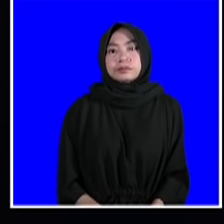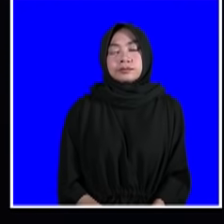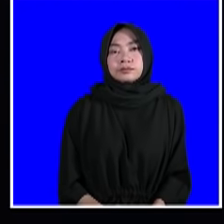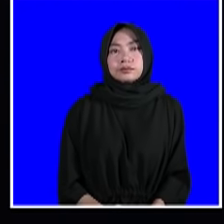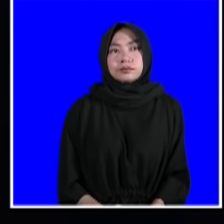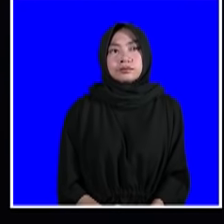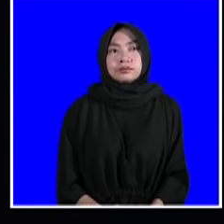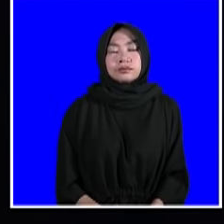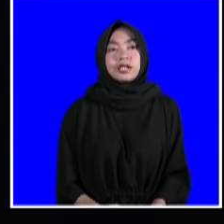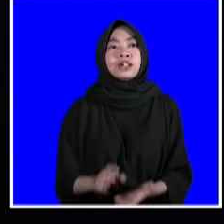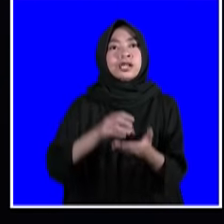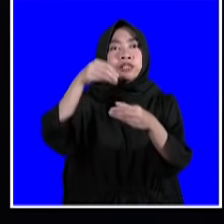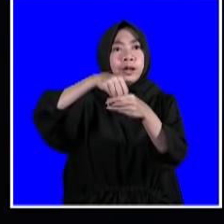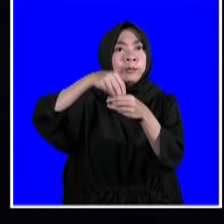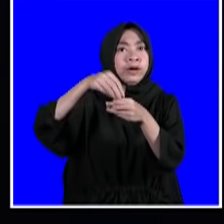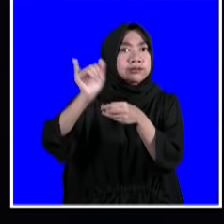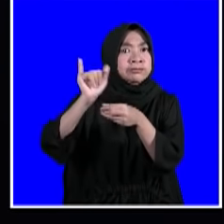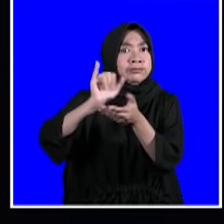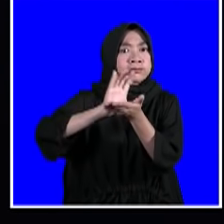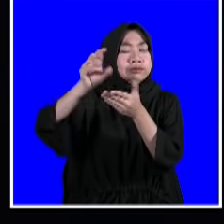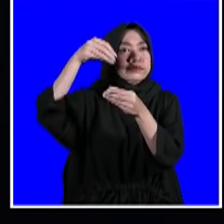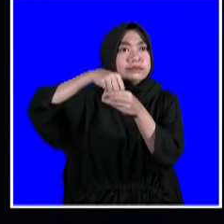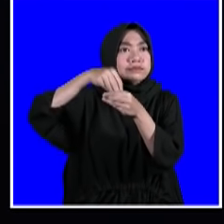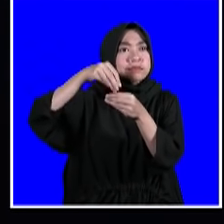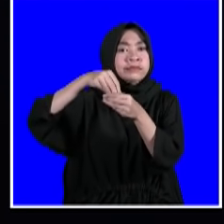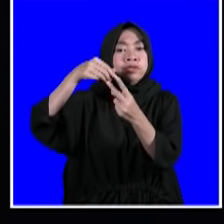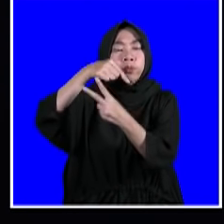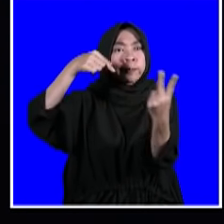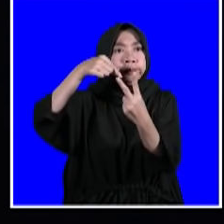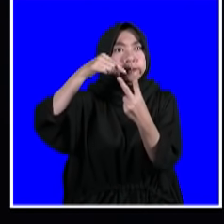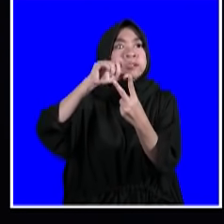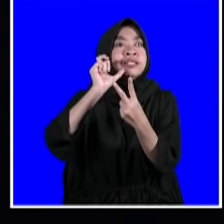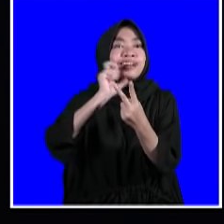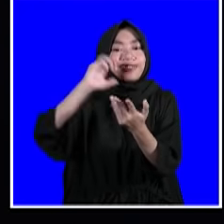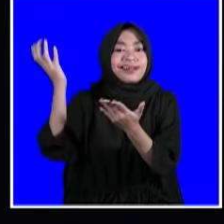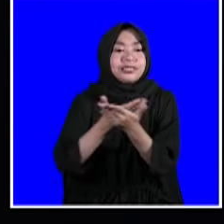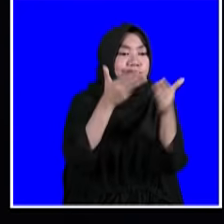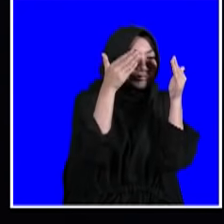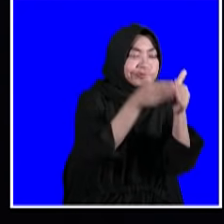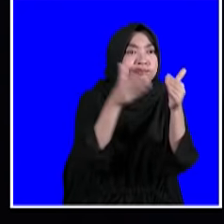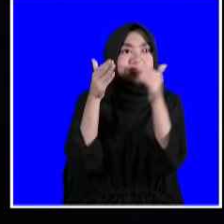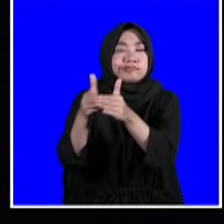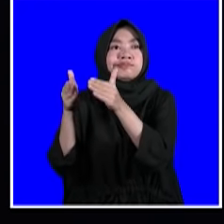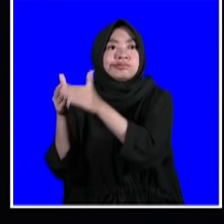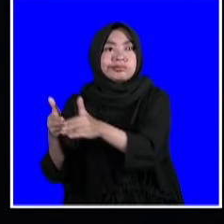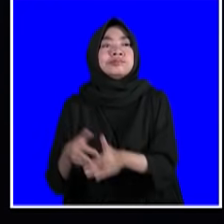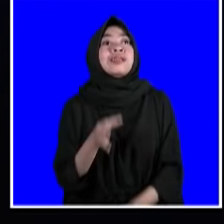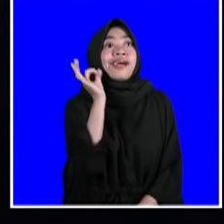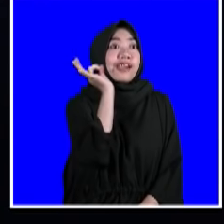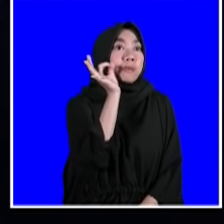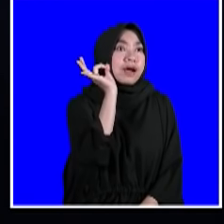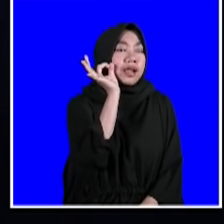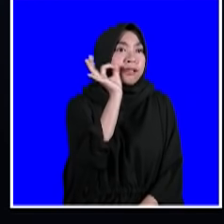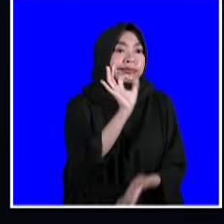salah satu cara untuk kita bisa mengalokasikan penghasilan kita. Nah, penghematan sebenarnya adalah